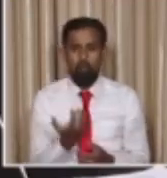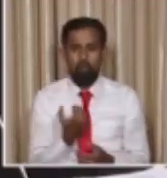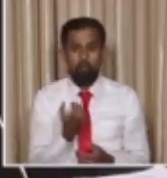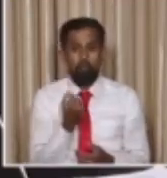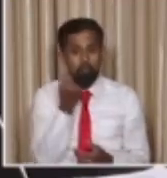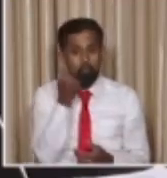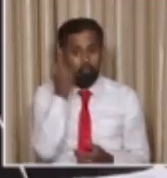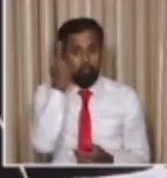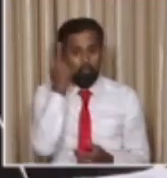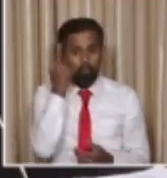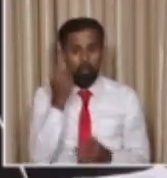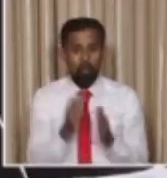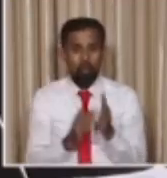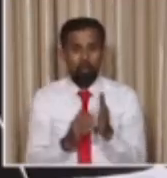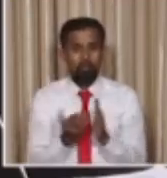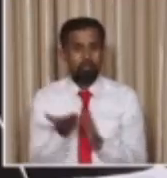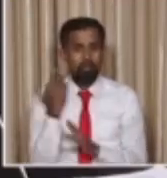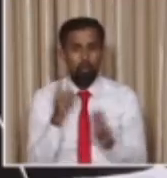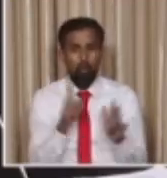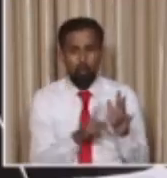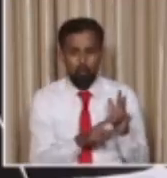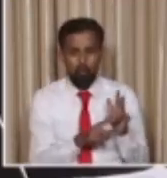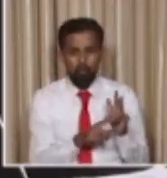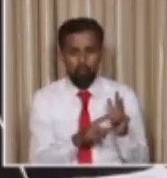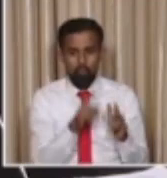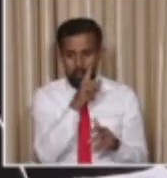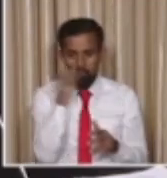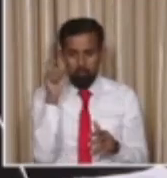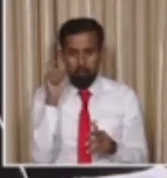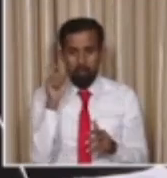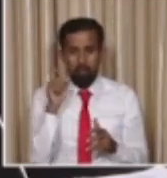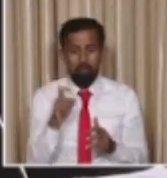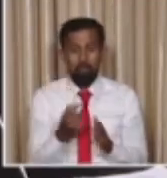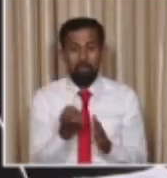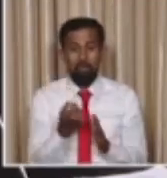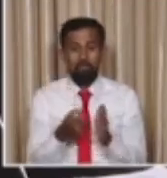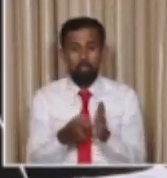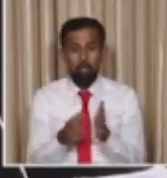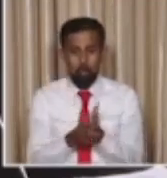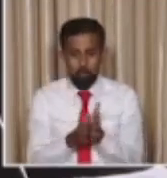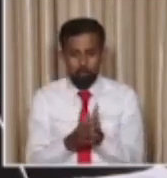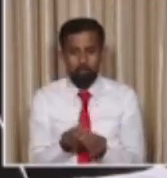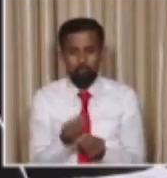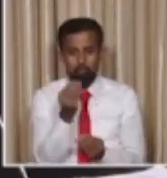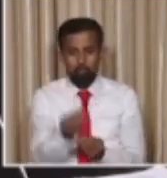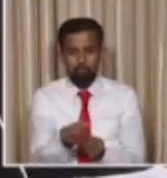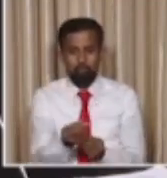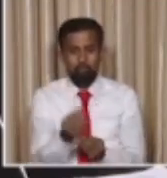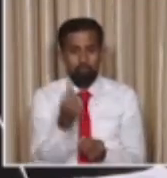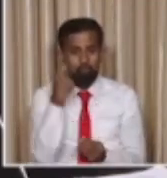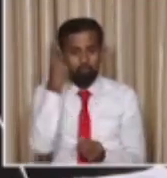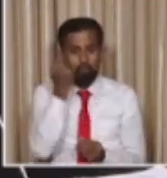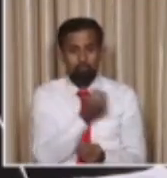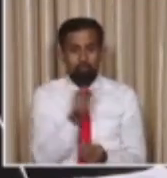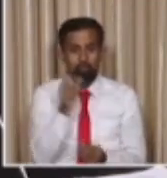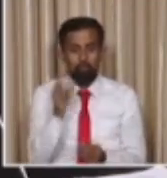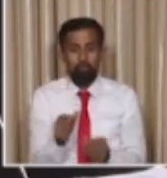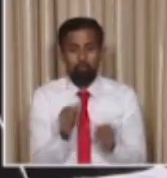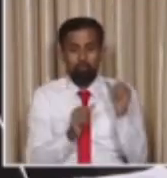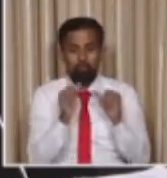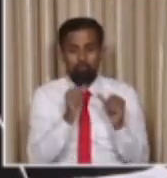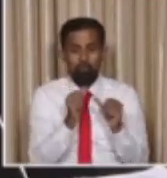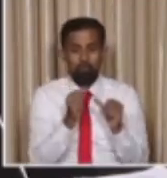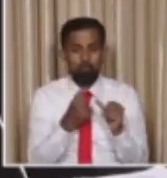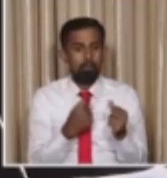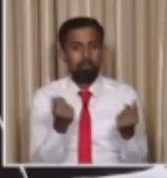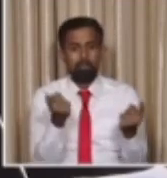යෝජනාවක් ගරු ඇමතුමනි ගිය ඔක්තෝබර් මාසේ අපේ ආර්ථික ස්ථායීකරණ කමිටුව යටතේ අපි ඉදිරිපත් කළා. විශේෂඥ වෛද්‍යවරු ඖෂධ විශේෂඥයෝ අවිල්ලා